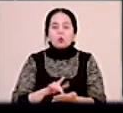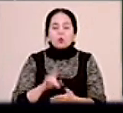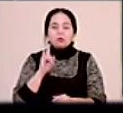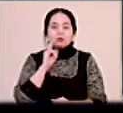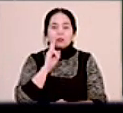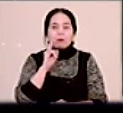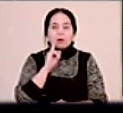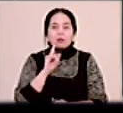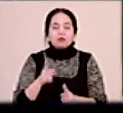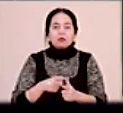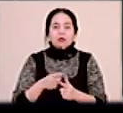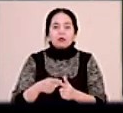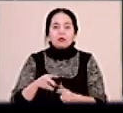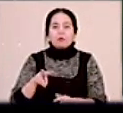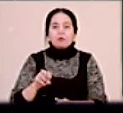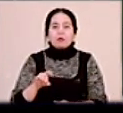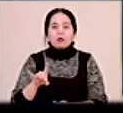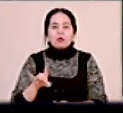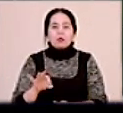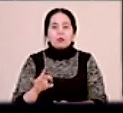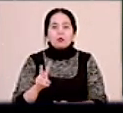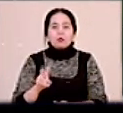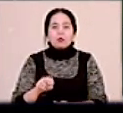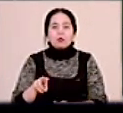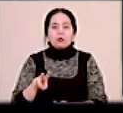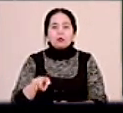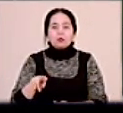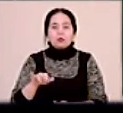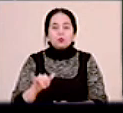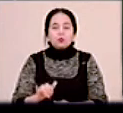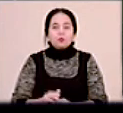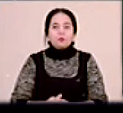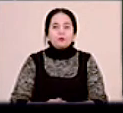Самарканд или Мараканду.